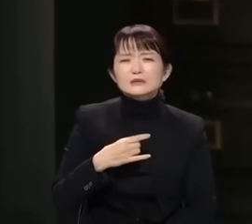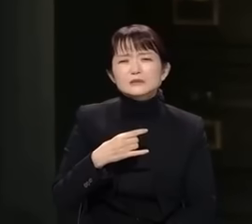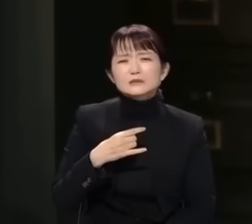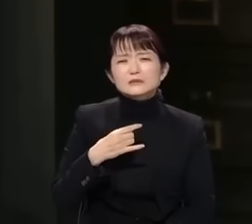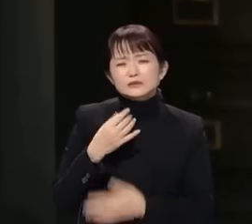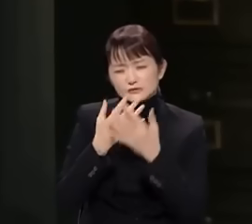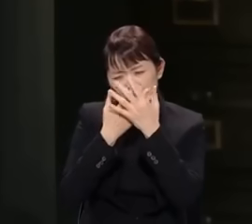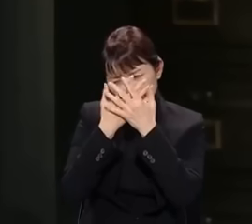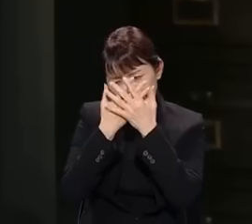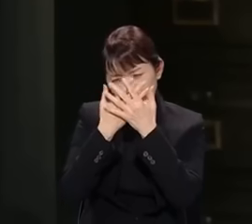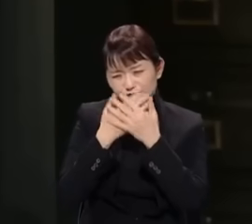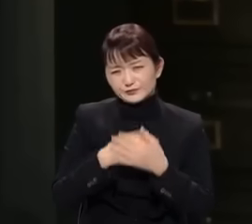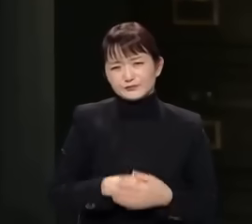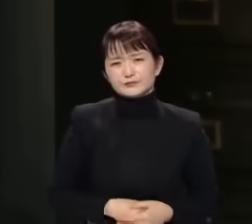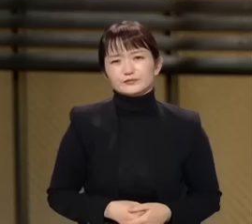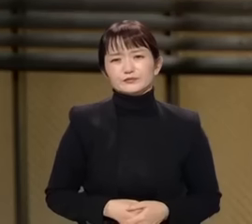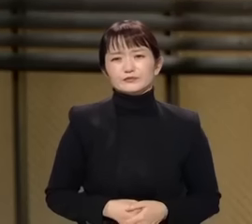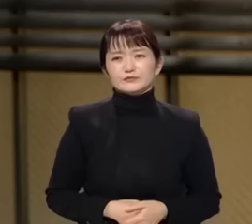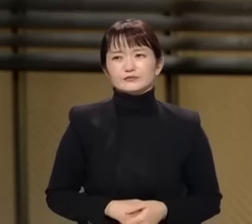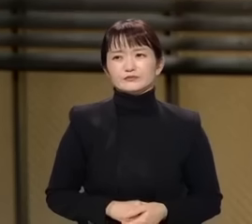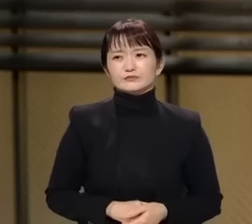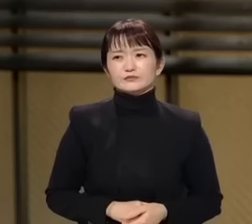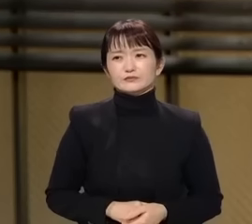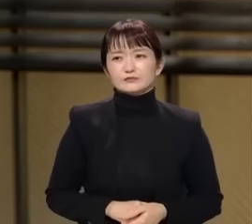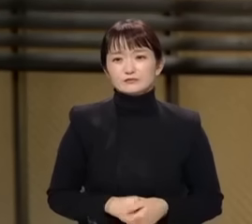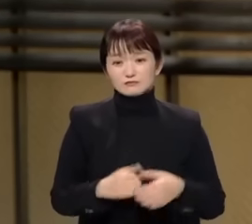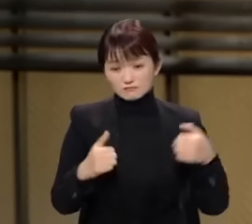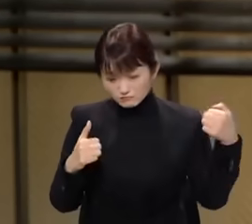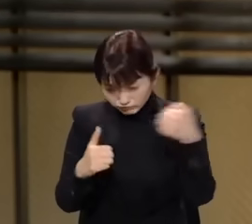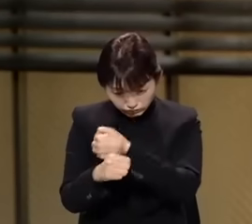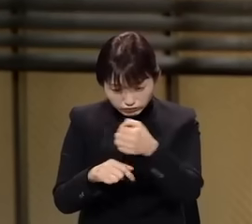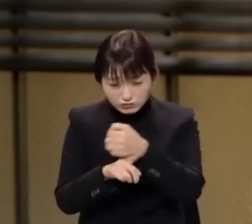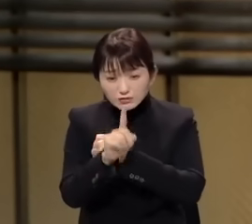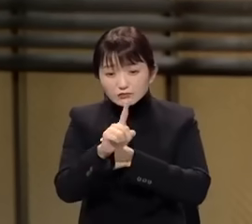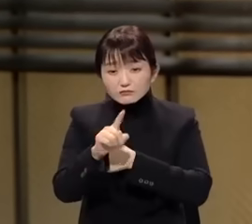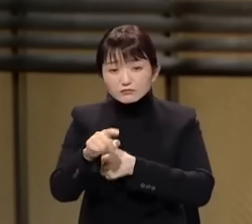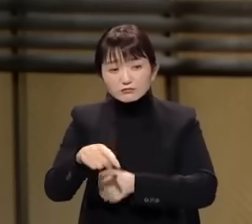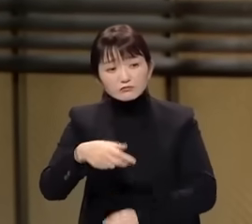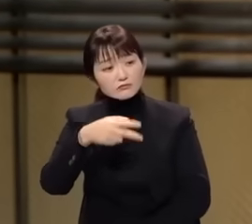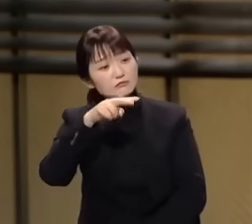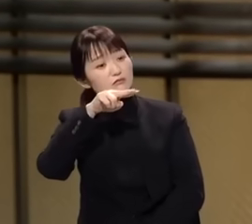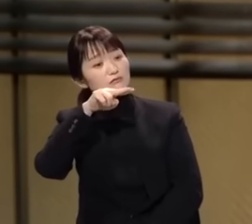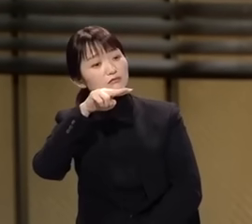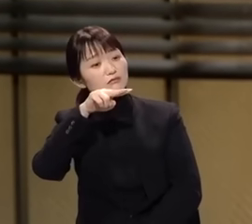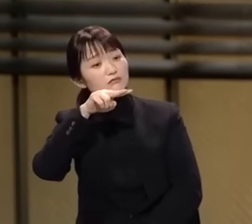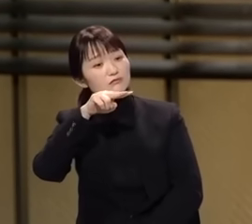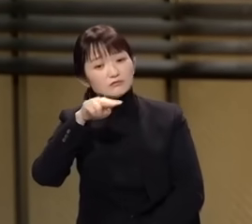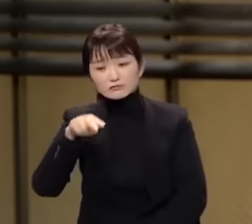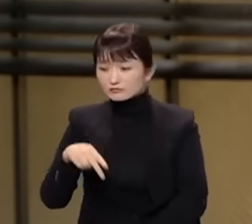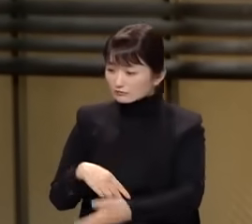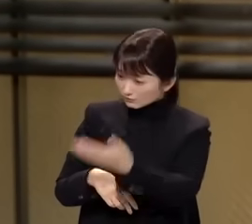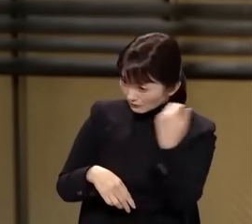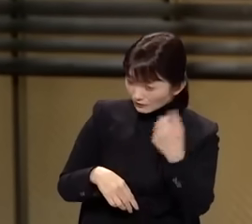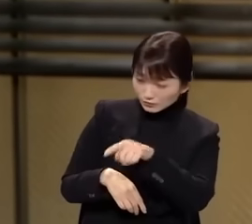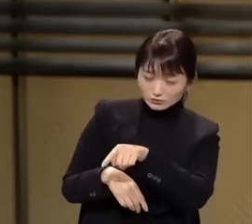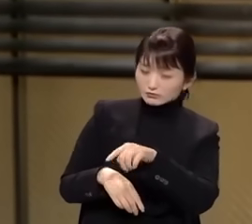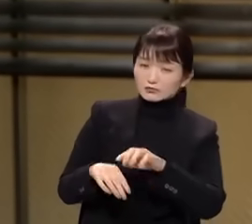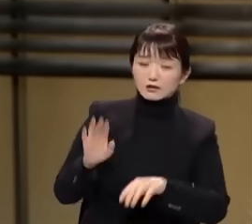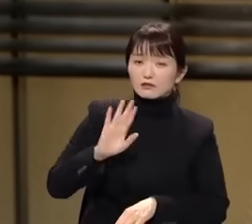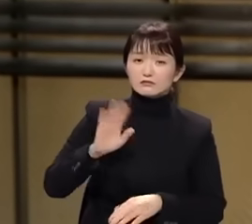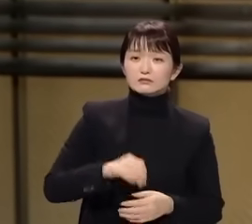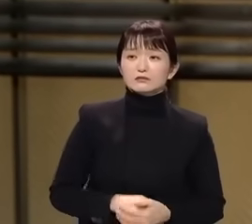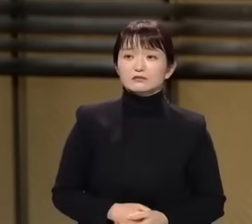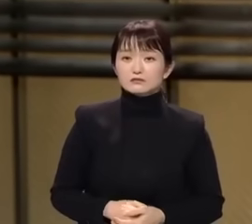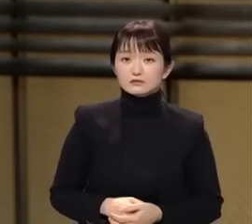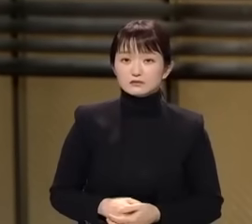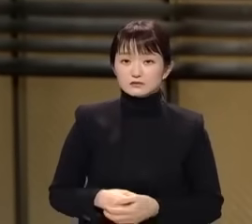했습니다. 그러니까 지금 폭행한 이유가 쳐다봐서 그러잖아요. 근데 그것도 사실이 아닙니다. 아까 CCTV를 좀